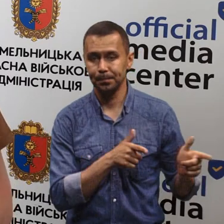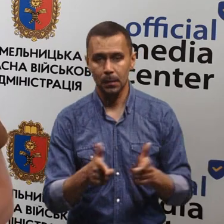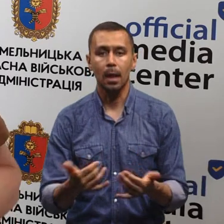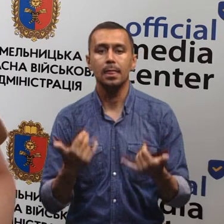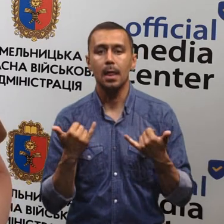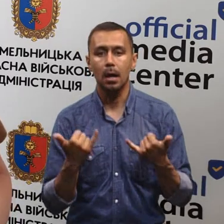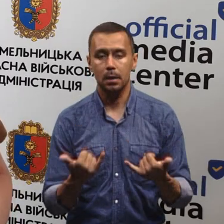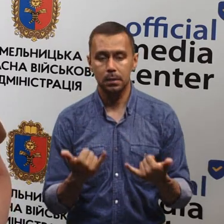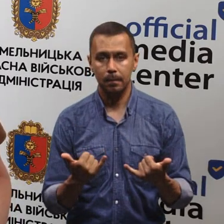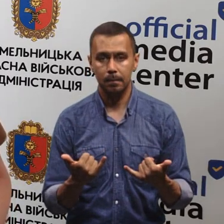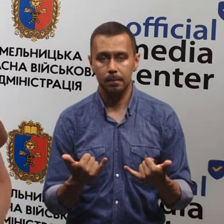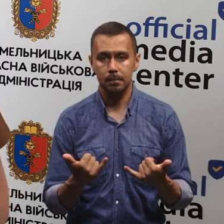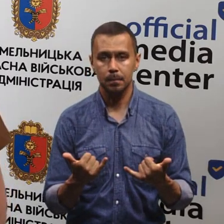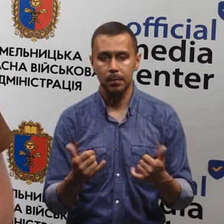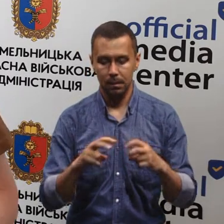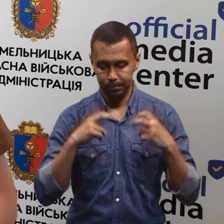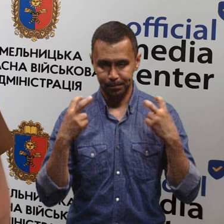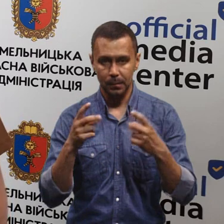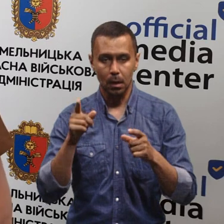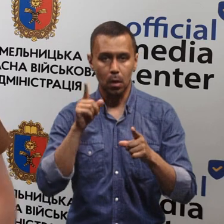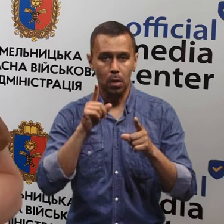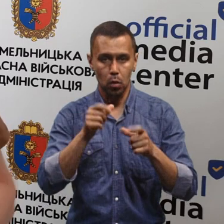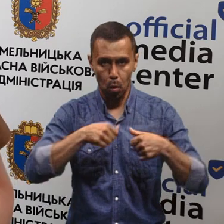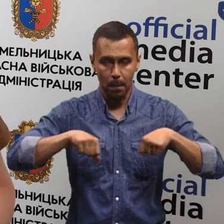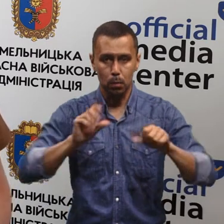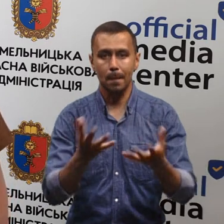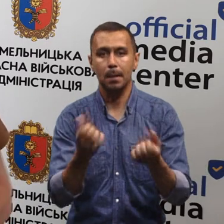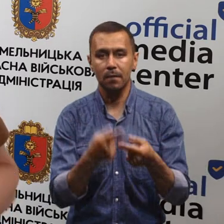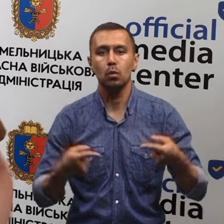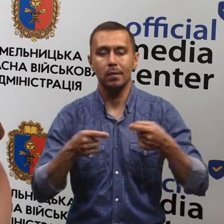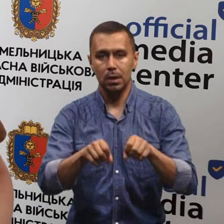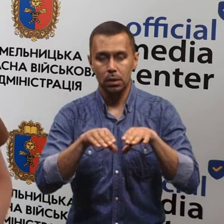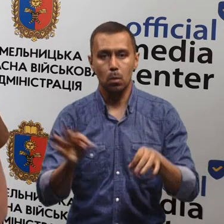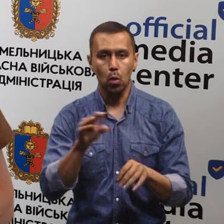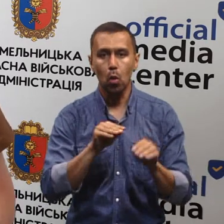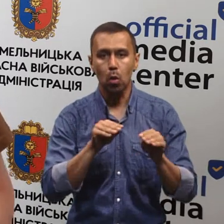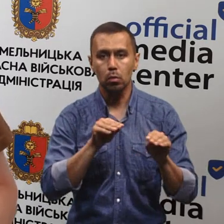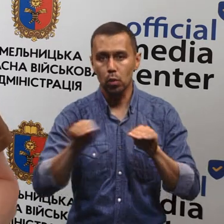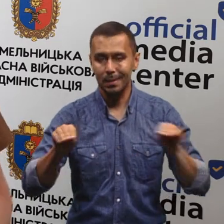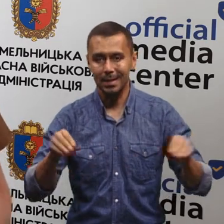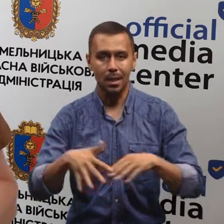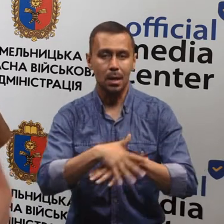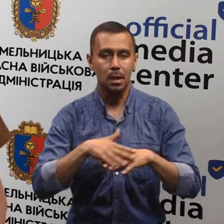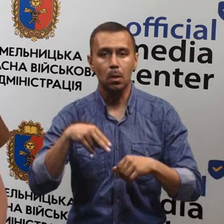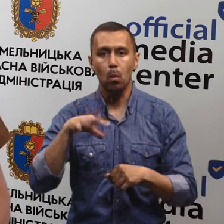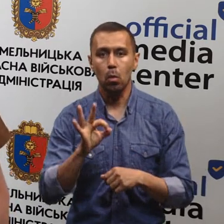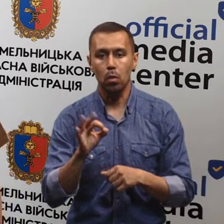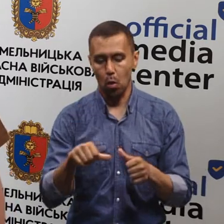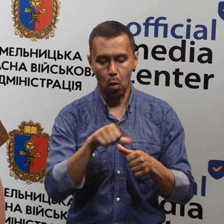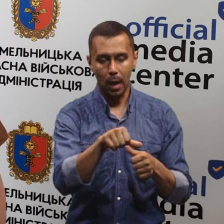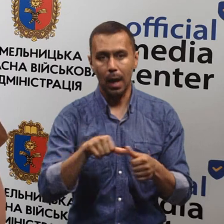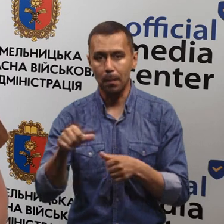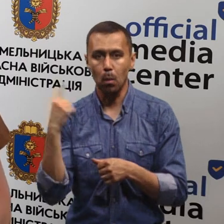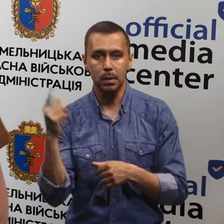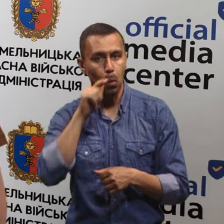Наразі засідає комісія. Комісія буде приймати відповідні рішення щодо розміщення населення по окремим